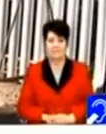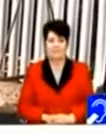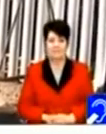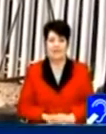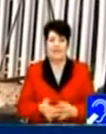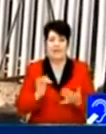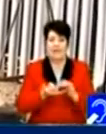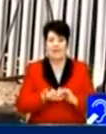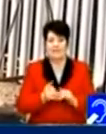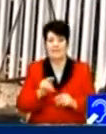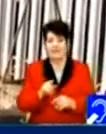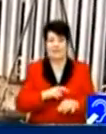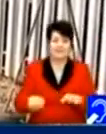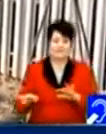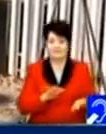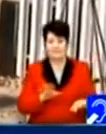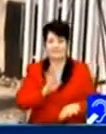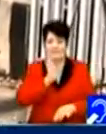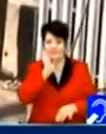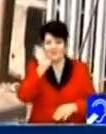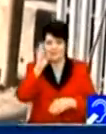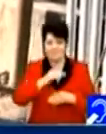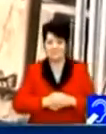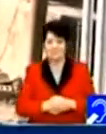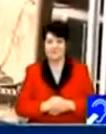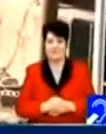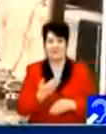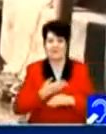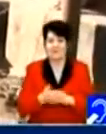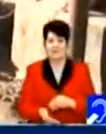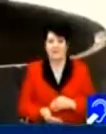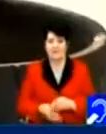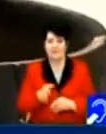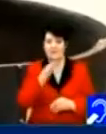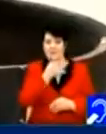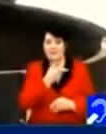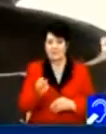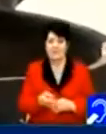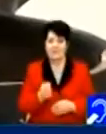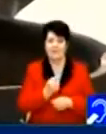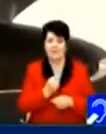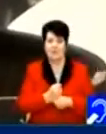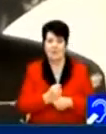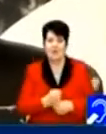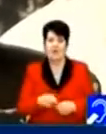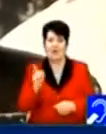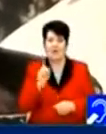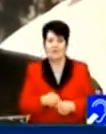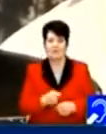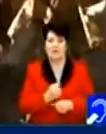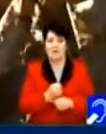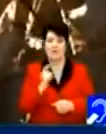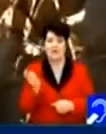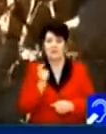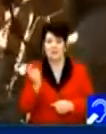La țară, femeile trebăluiesc dis de dimineață și până seara târziu. Spun că nu au timp de alte preocupări în afară de cele ale